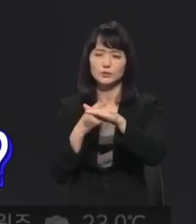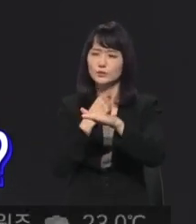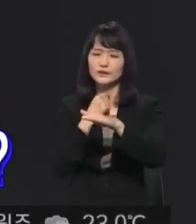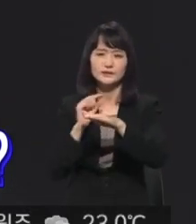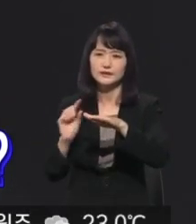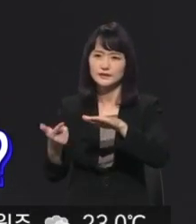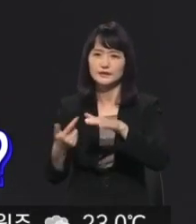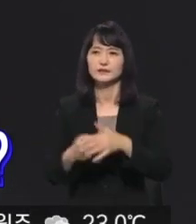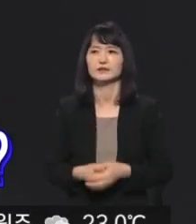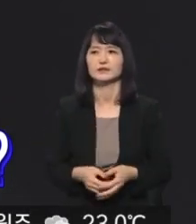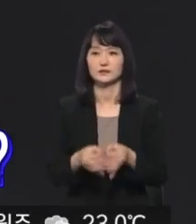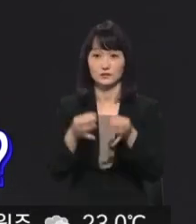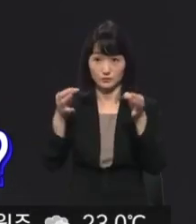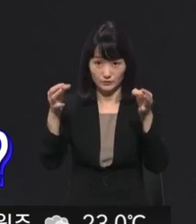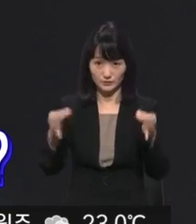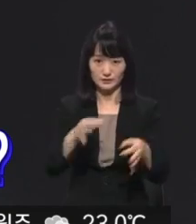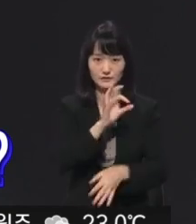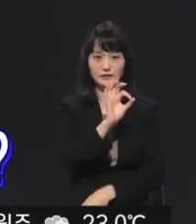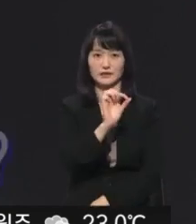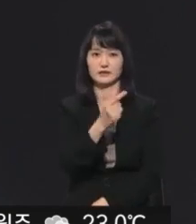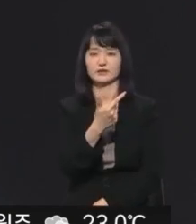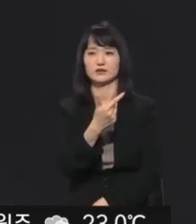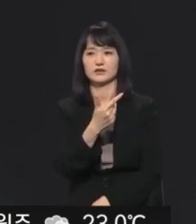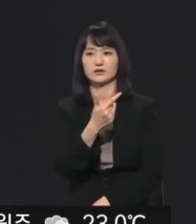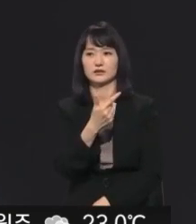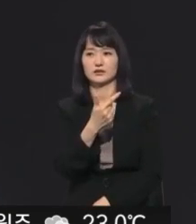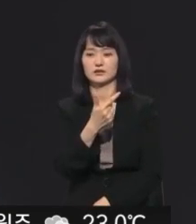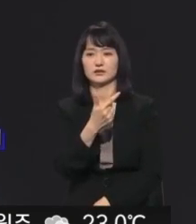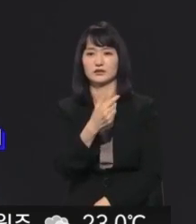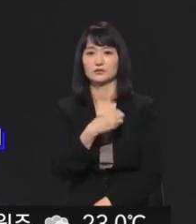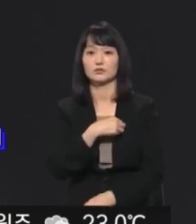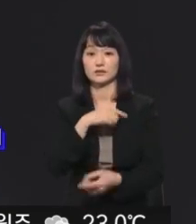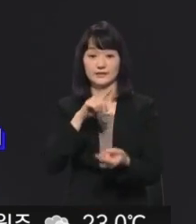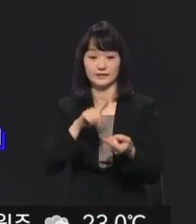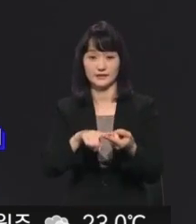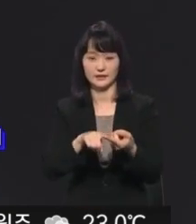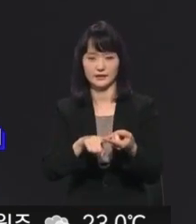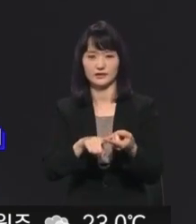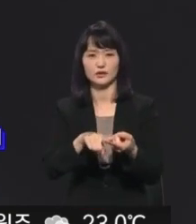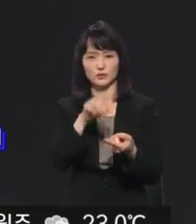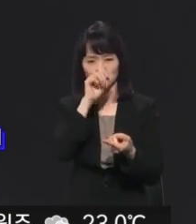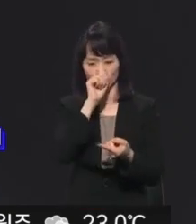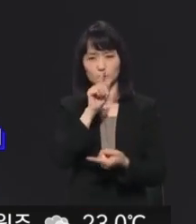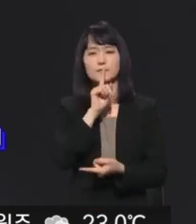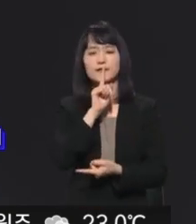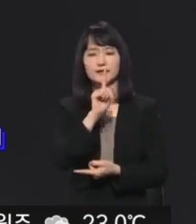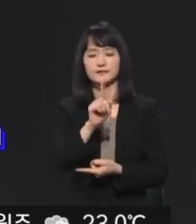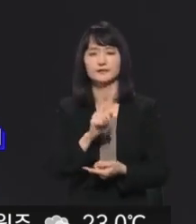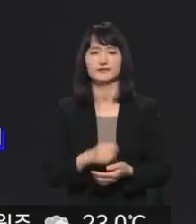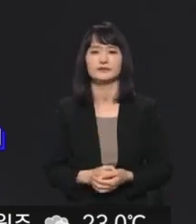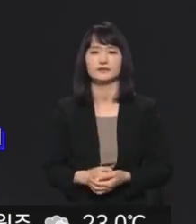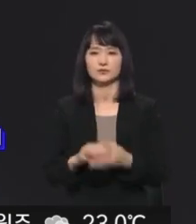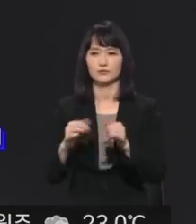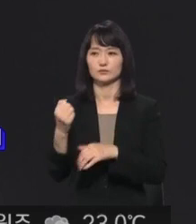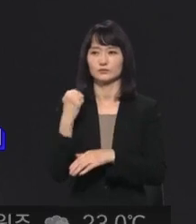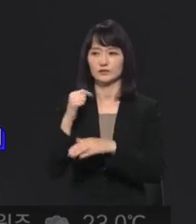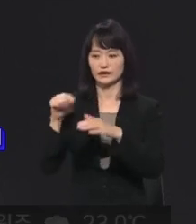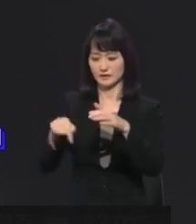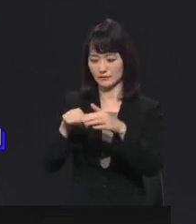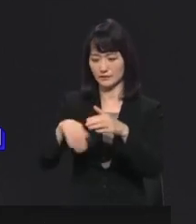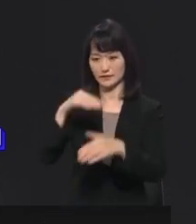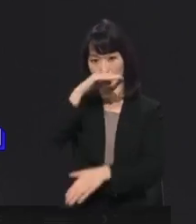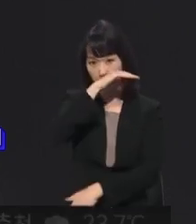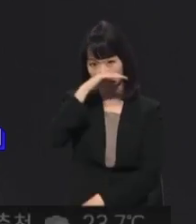오랫동안 오랜만에 안철수 대표 답게 오른쪽 했다 그럼 걔는 접수 치고 싶습니다 그냥 당내에서 이렇게 5를 바른 건